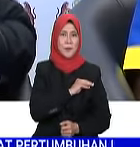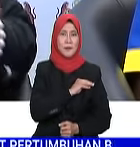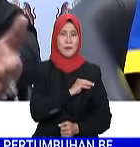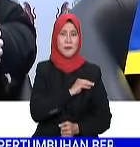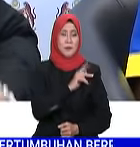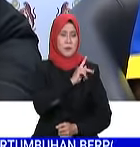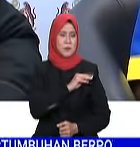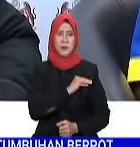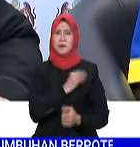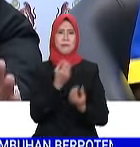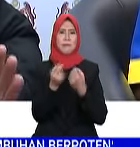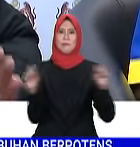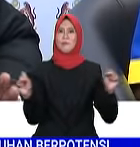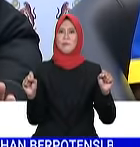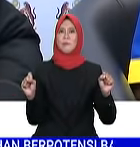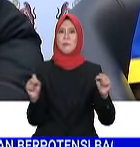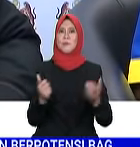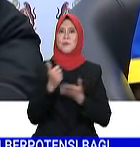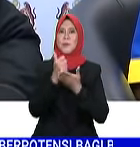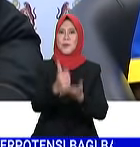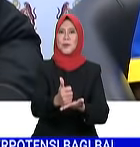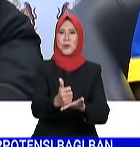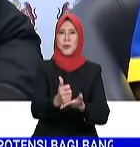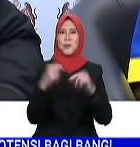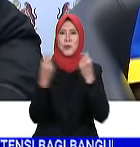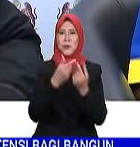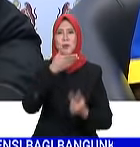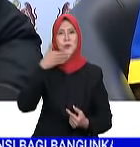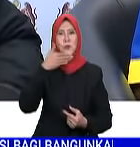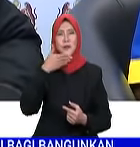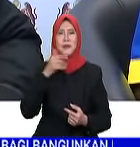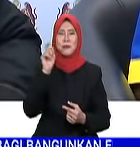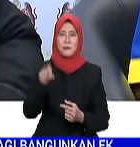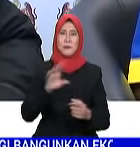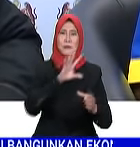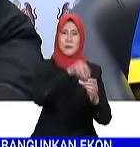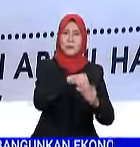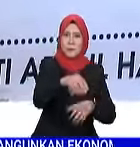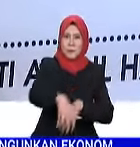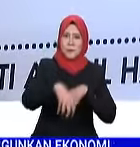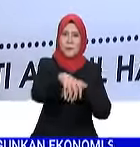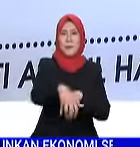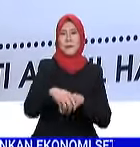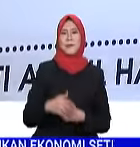sentiasa berada di depan untuk membantu anak-anak muda untuk berkecimpung di dalam sektor pertanian.